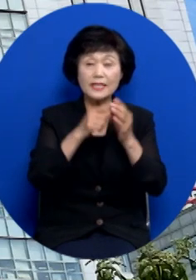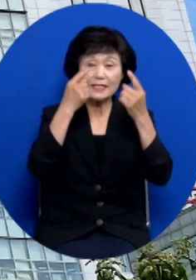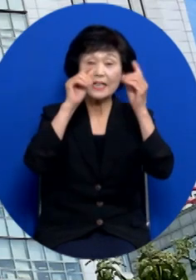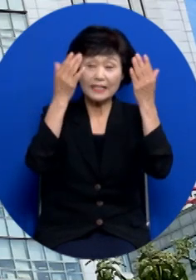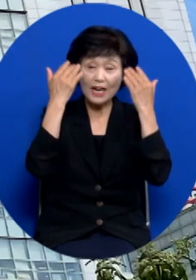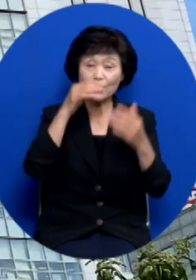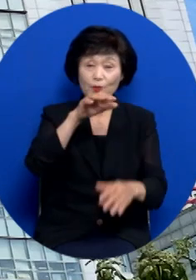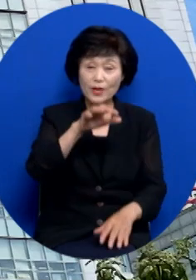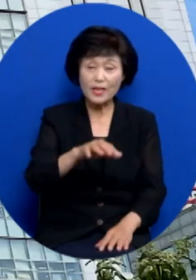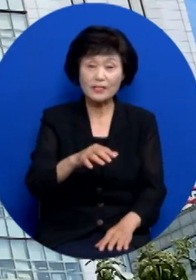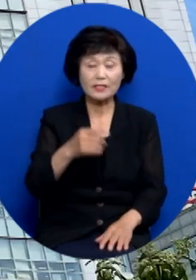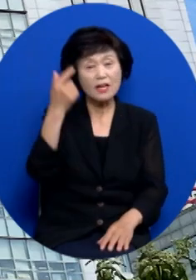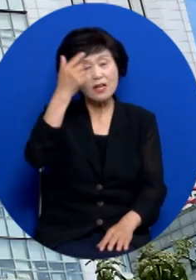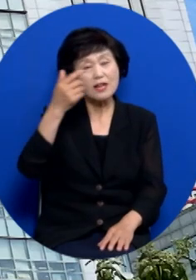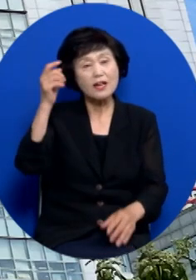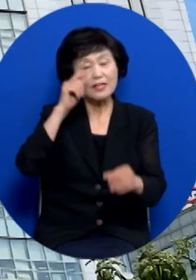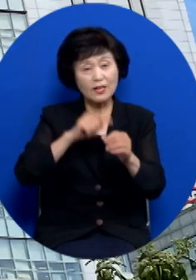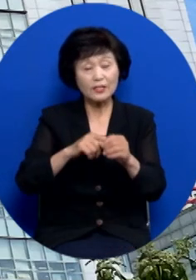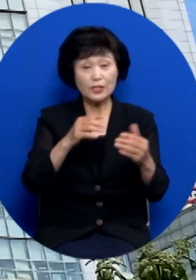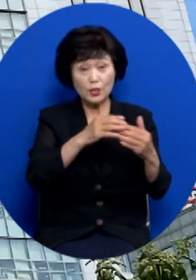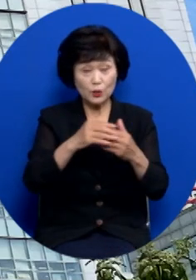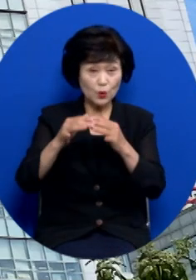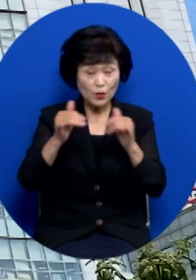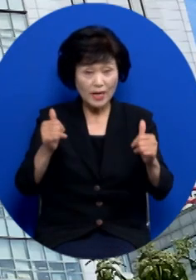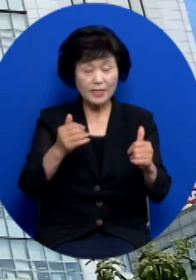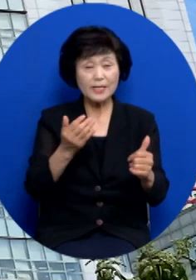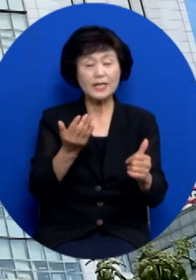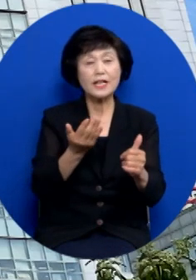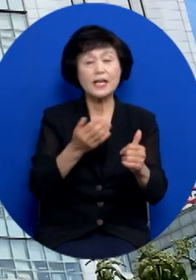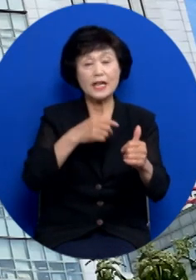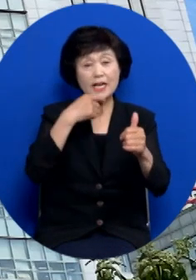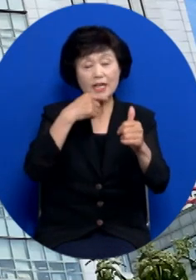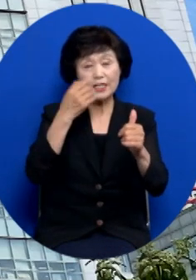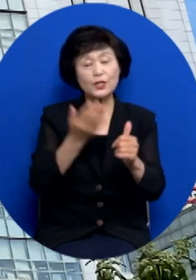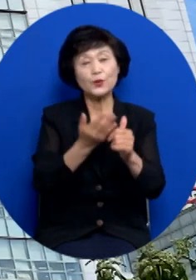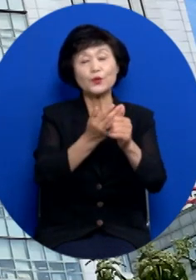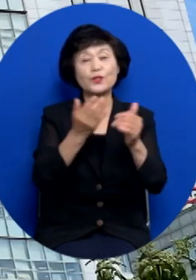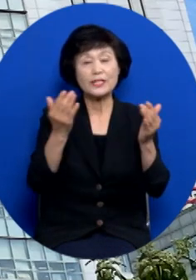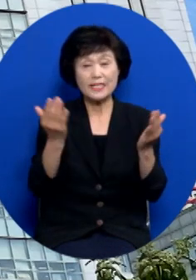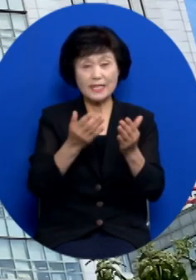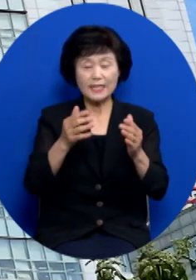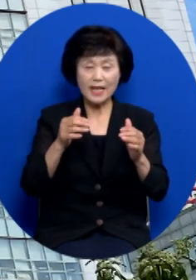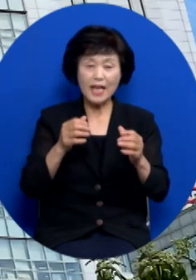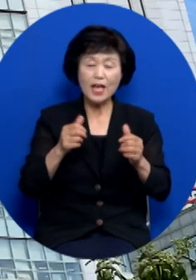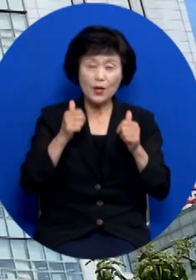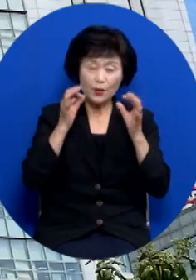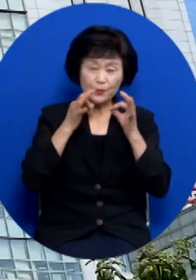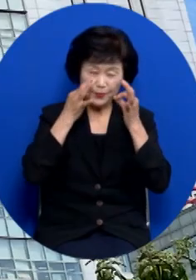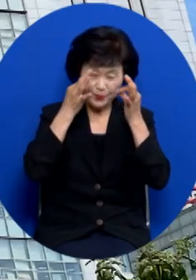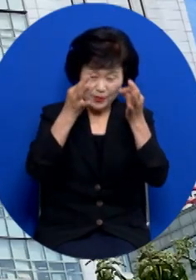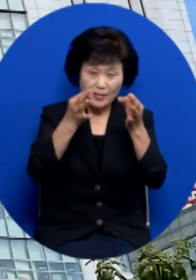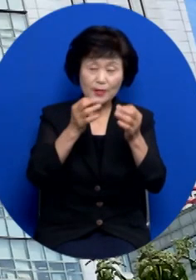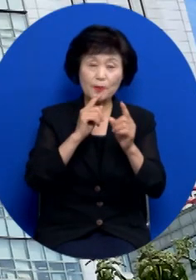한국교회를 이끌어갈 영적 지도자를 배출하는 일에 최선을 다하겠다고 전했습니다 지금까지 오늘의 주요 단신이었습니다